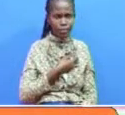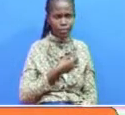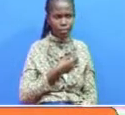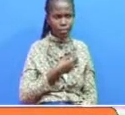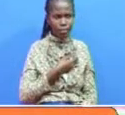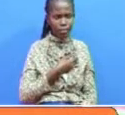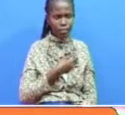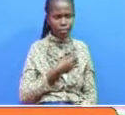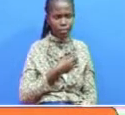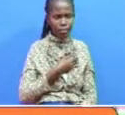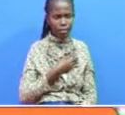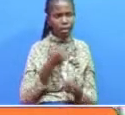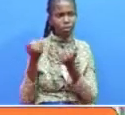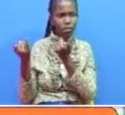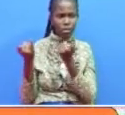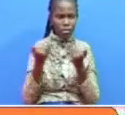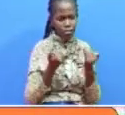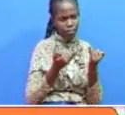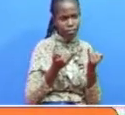tualike wale